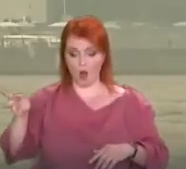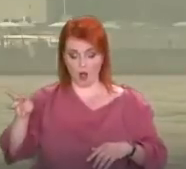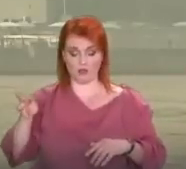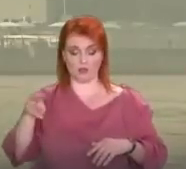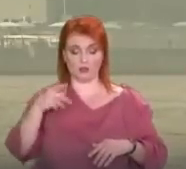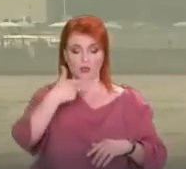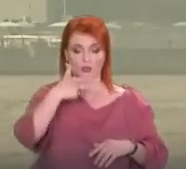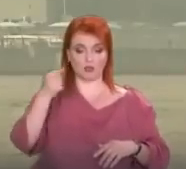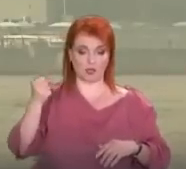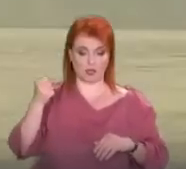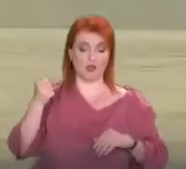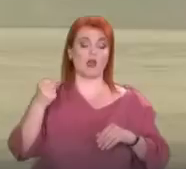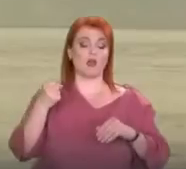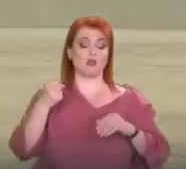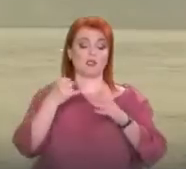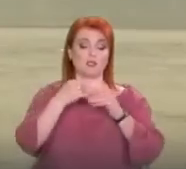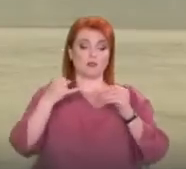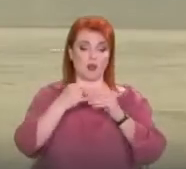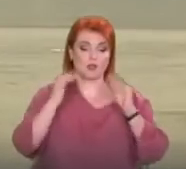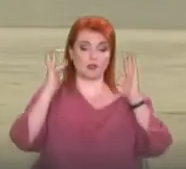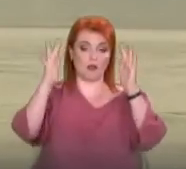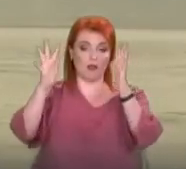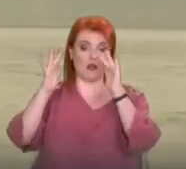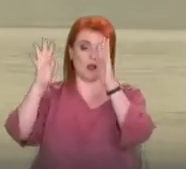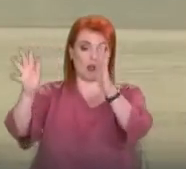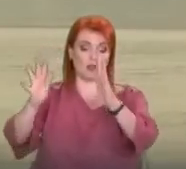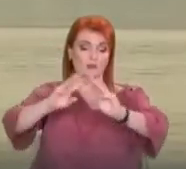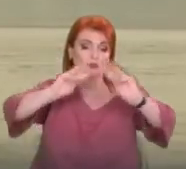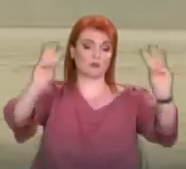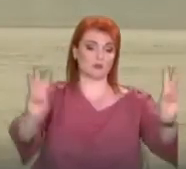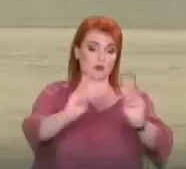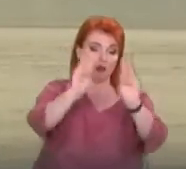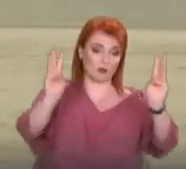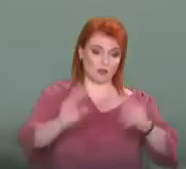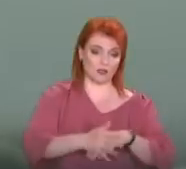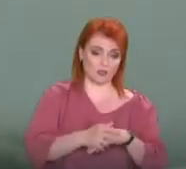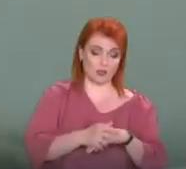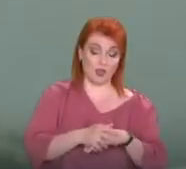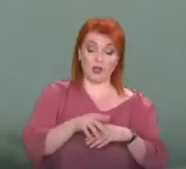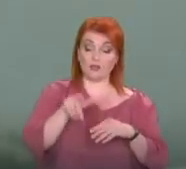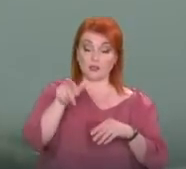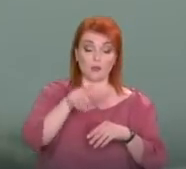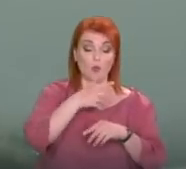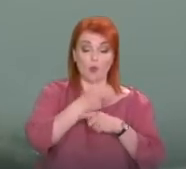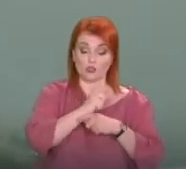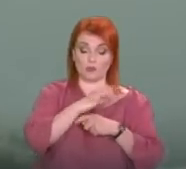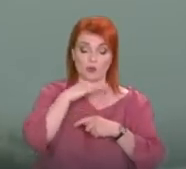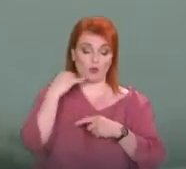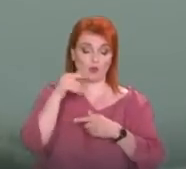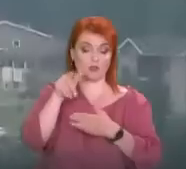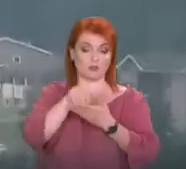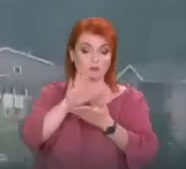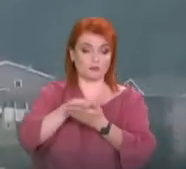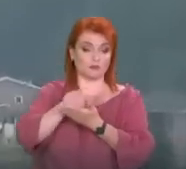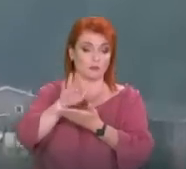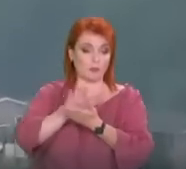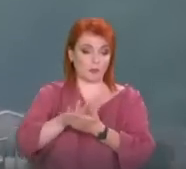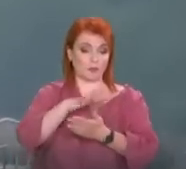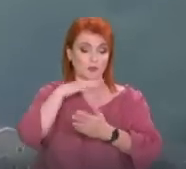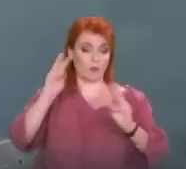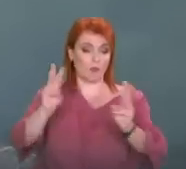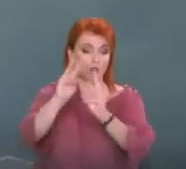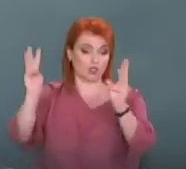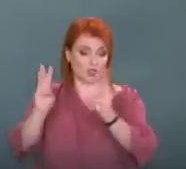au ars de la începutul lunii ianuarie. În întreaga țară, peste 450 de incendii sunt încă active, dintre care mai multe de jumătate